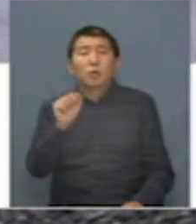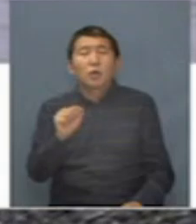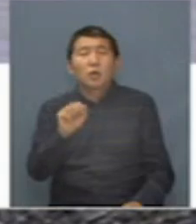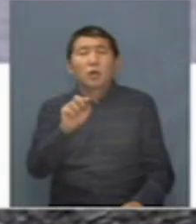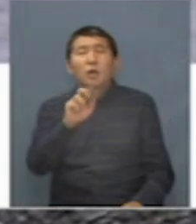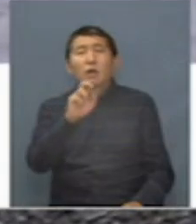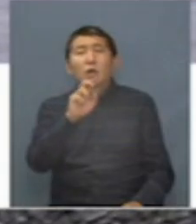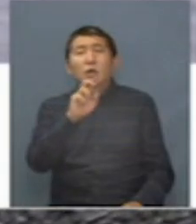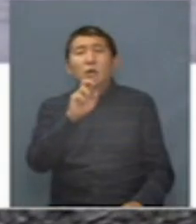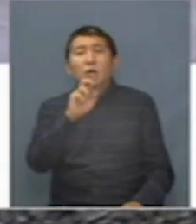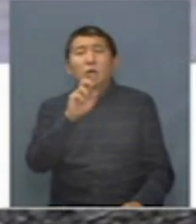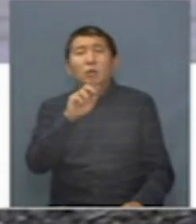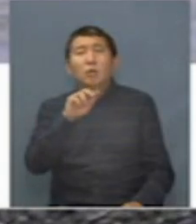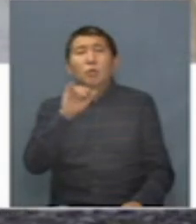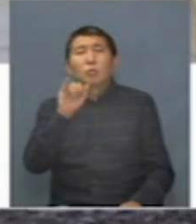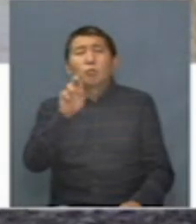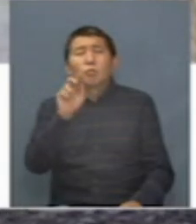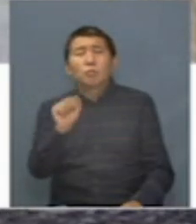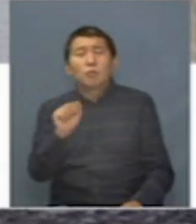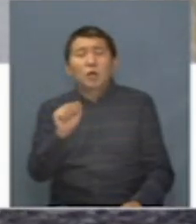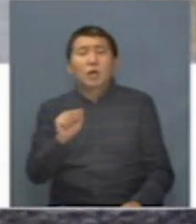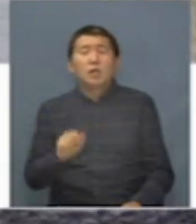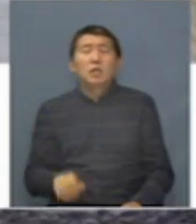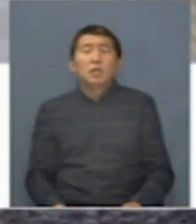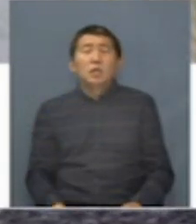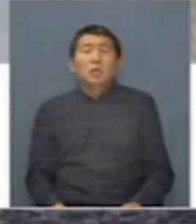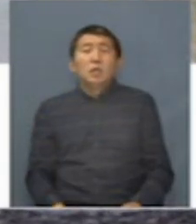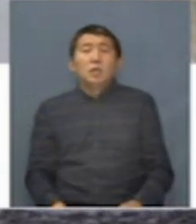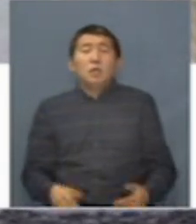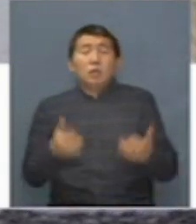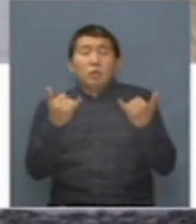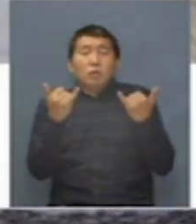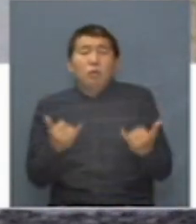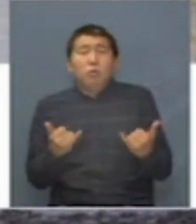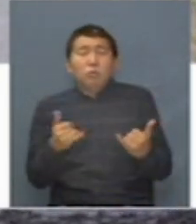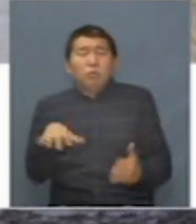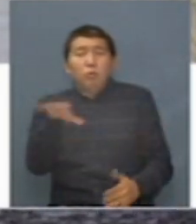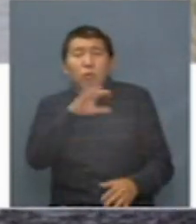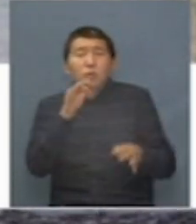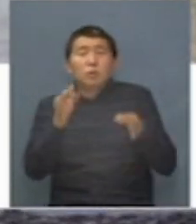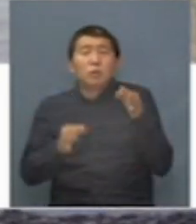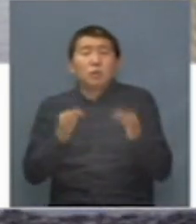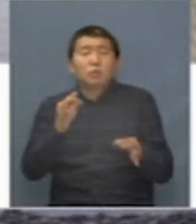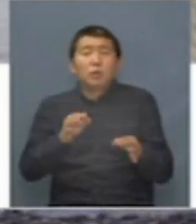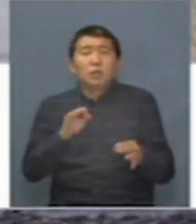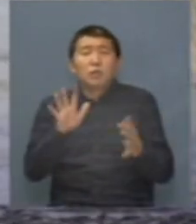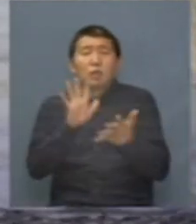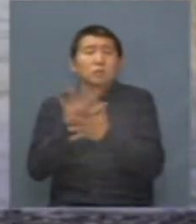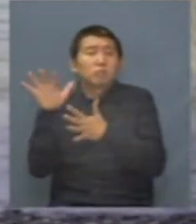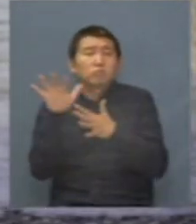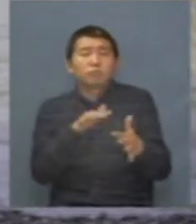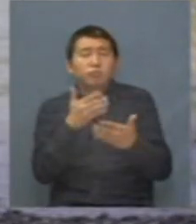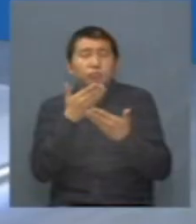транспорте. На данный момент селевая и оползневая обстановка на территории области стабильная. Яна Мумлева, Алтай Ахпарат.